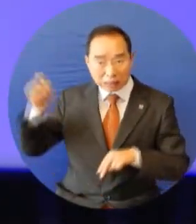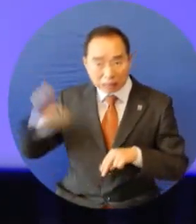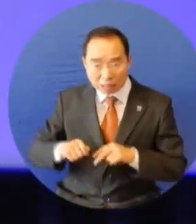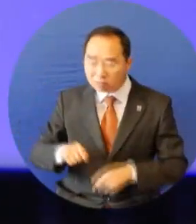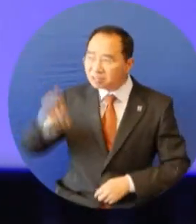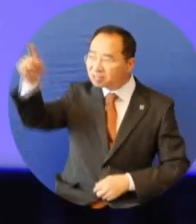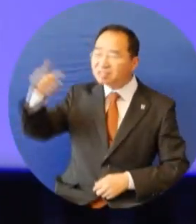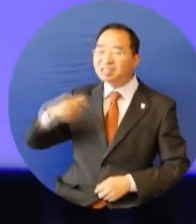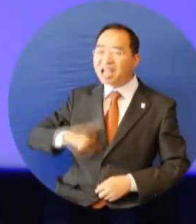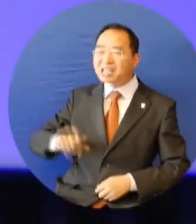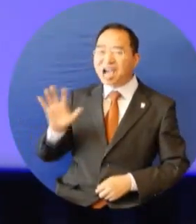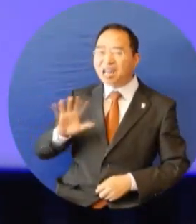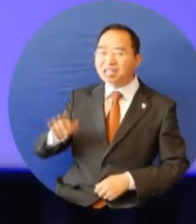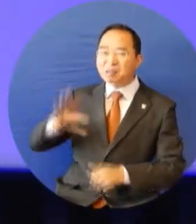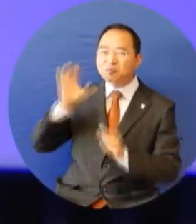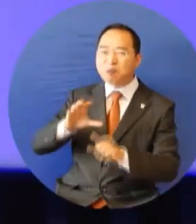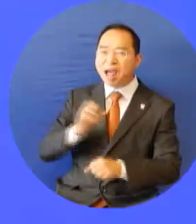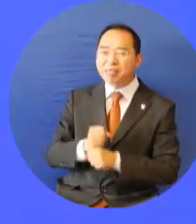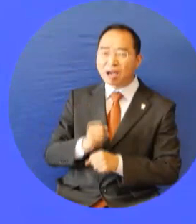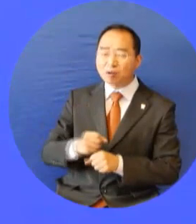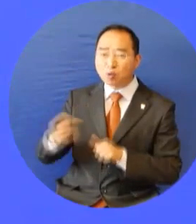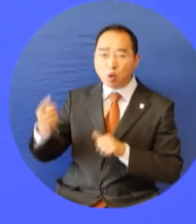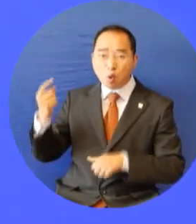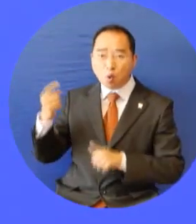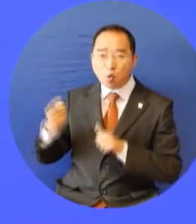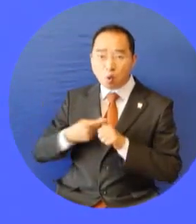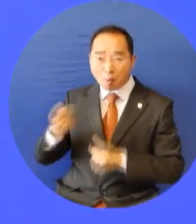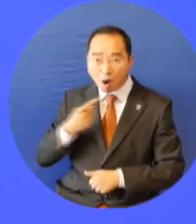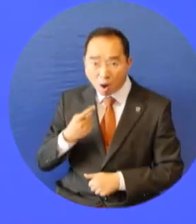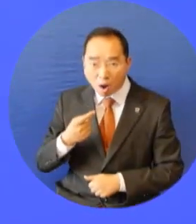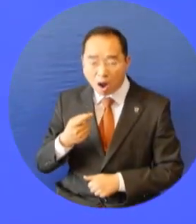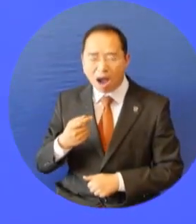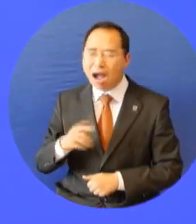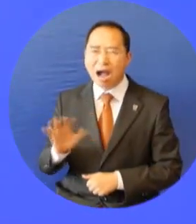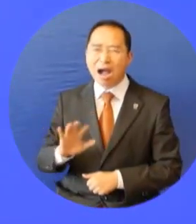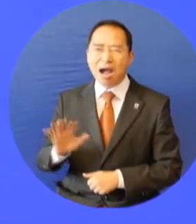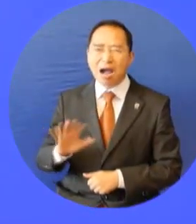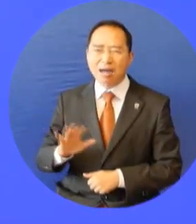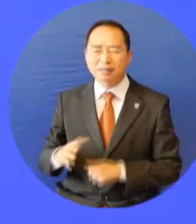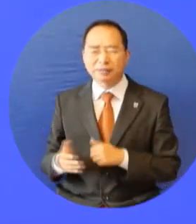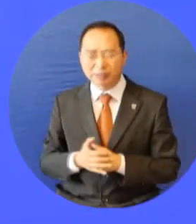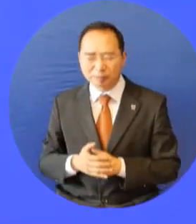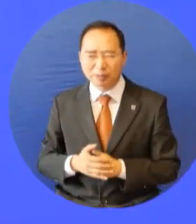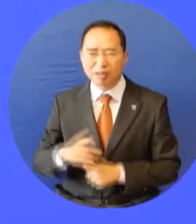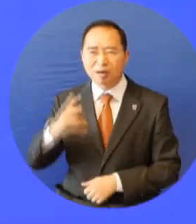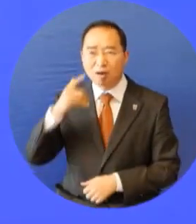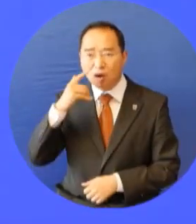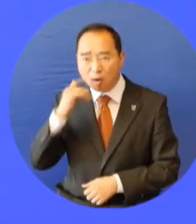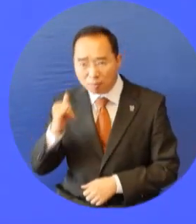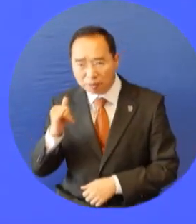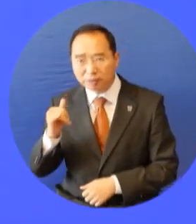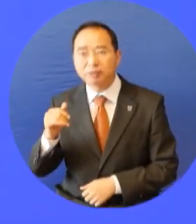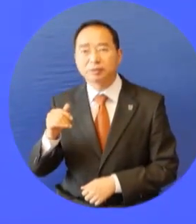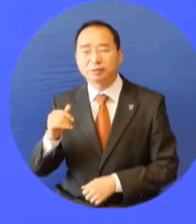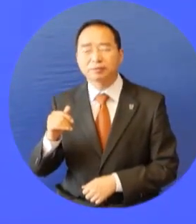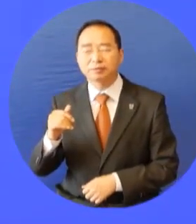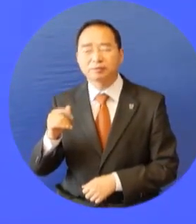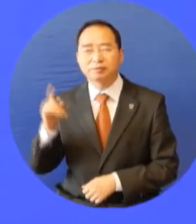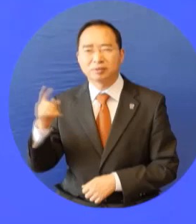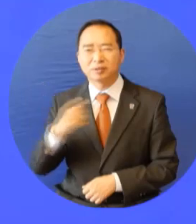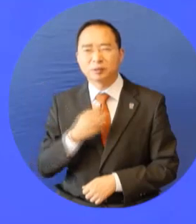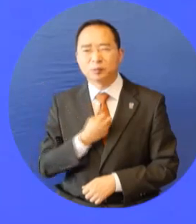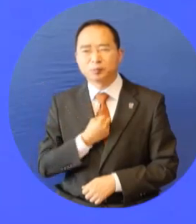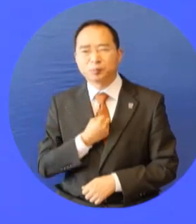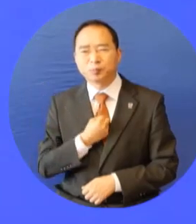제대로 때려보지도 못했어요. 때리면 누가 지 자식이 아니라고 저렇게 구박한다고 그러고 이런 소리를 듣게 했어요.